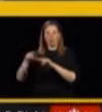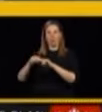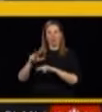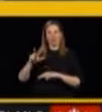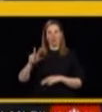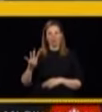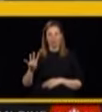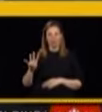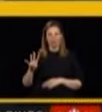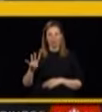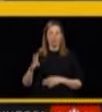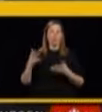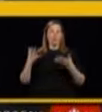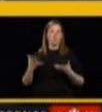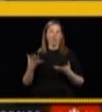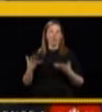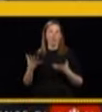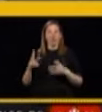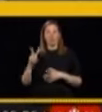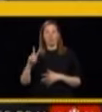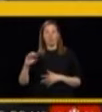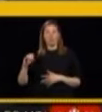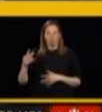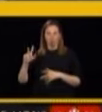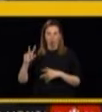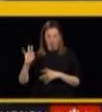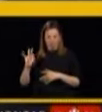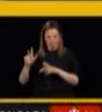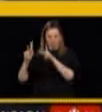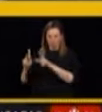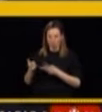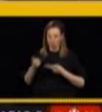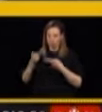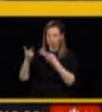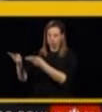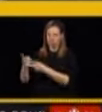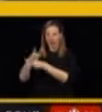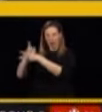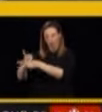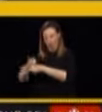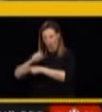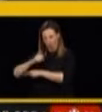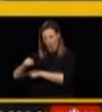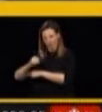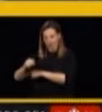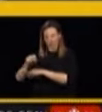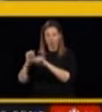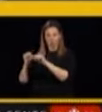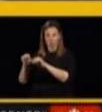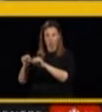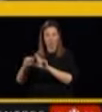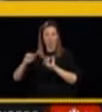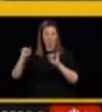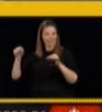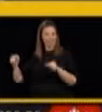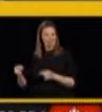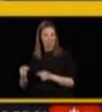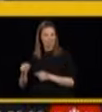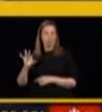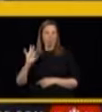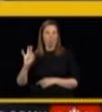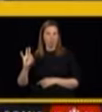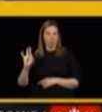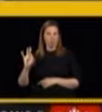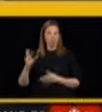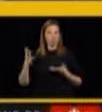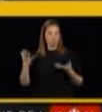on a maintenant 209 personnes qui sont aux soins intensifs. Donc, c'est une diminution de 9. Donc, comme